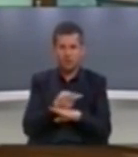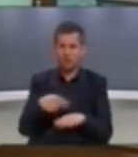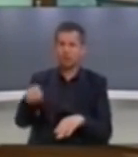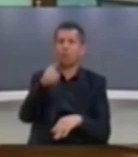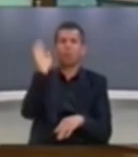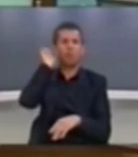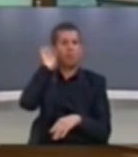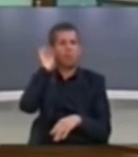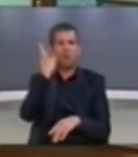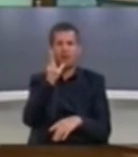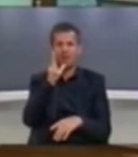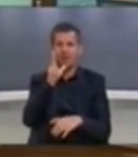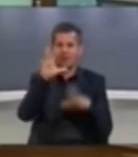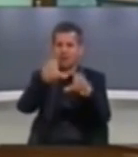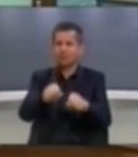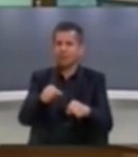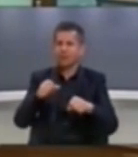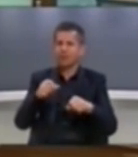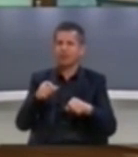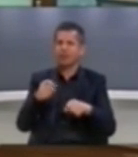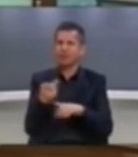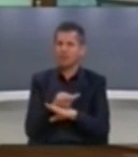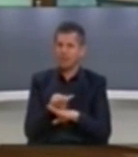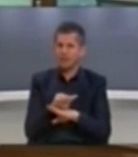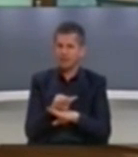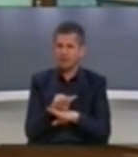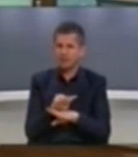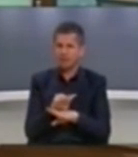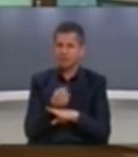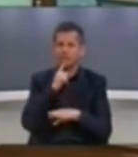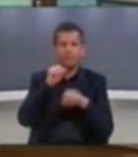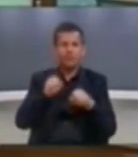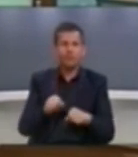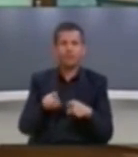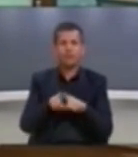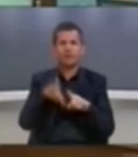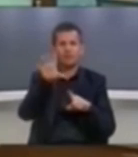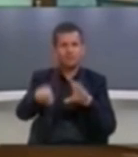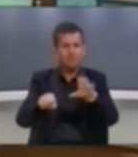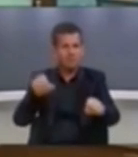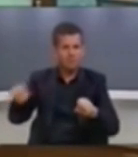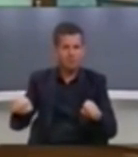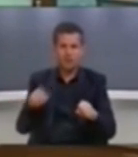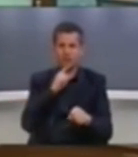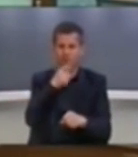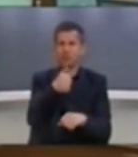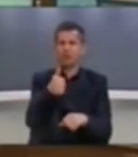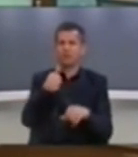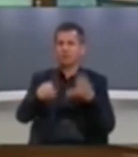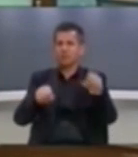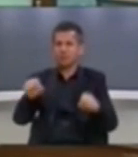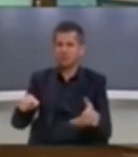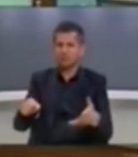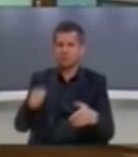tingëllon sikur synim për t'ia marrë pushtetin. Pushtetin që ushtrohet përmes zaptimit e ku ky është zaptuesi.